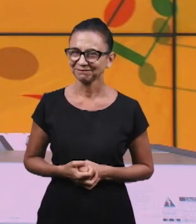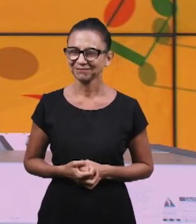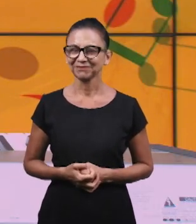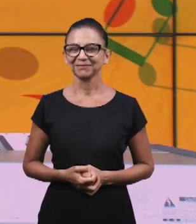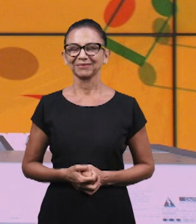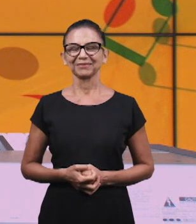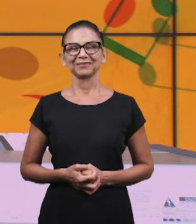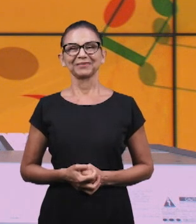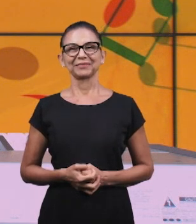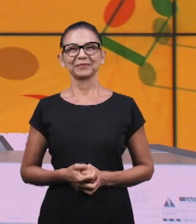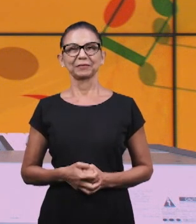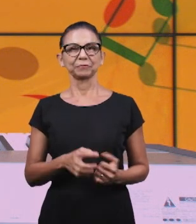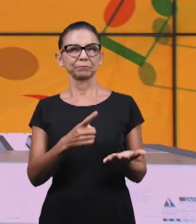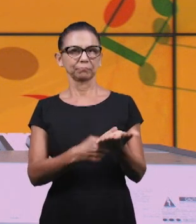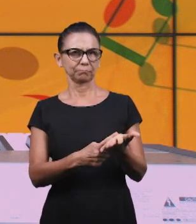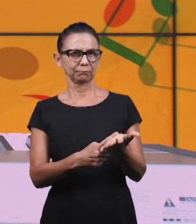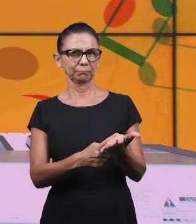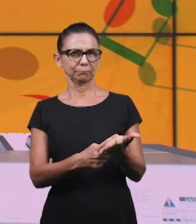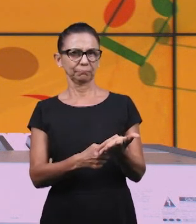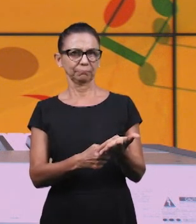Amen. Nous allons donc